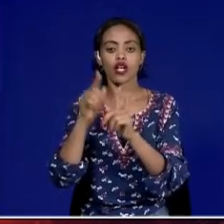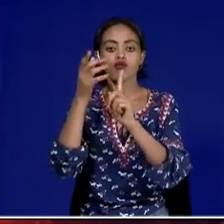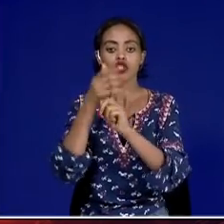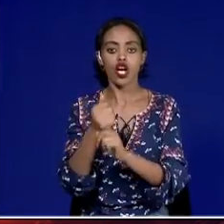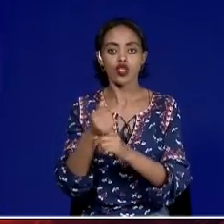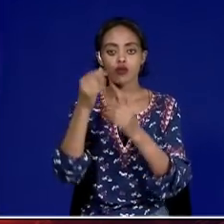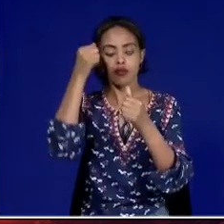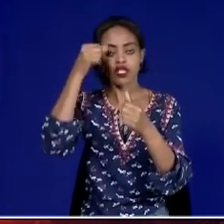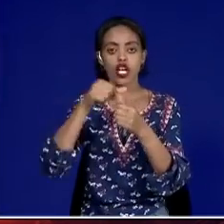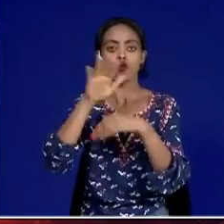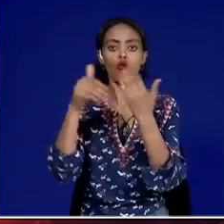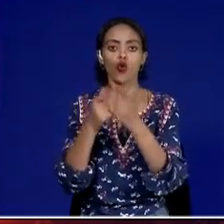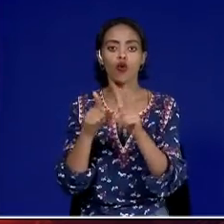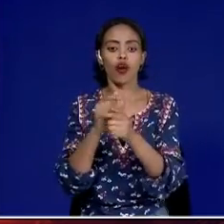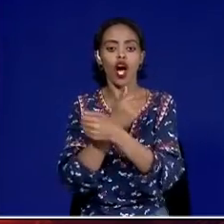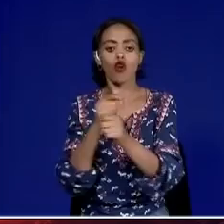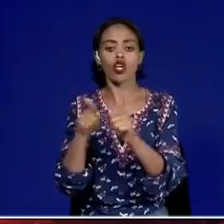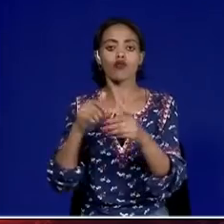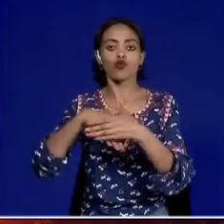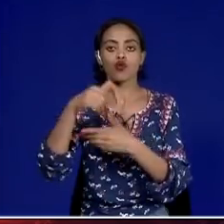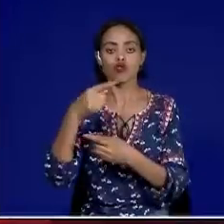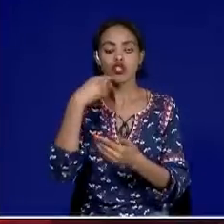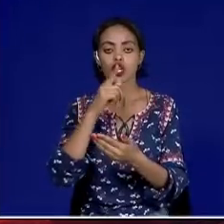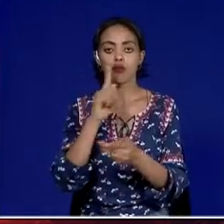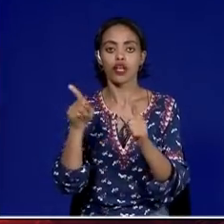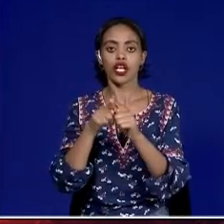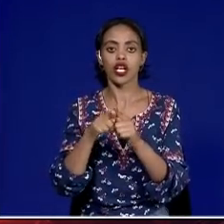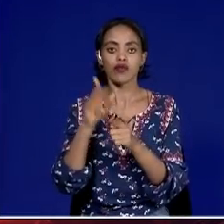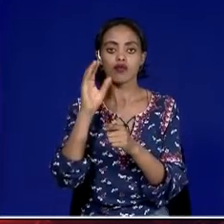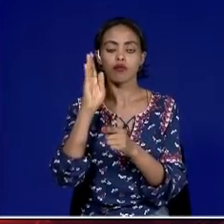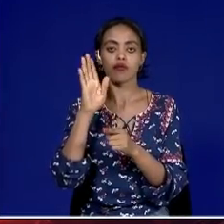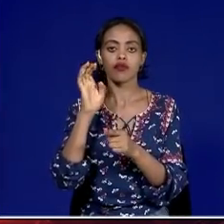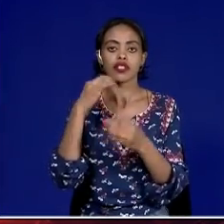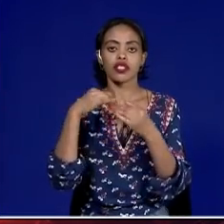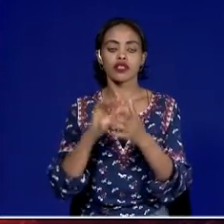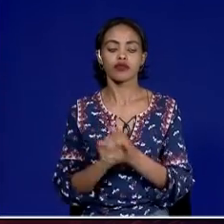ዝተተሓዙ ብምዝኻር ኩሎም ሓወዮም ከም ዝወፅ ድማ ተዛሪቦም እዮም ከም ፀብፃብ ቢቢሲ።